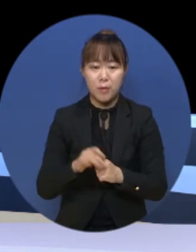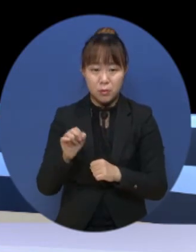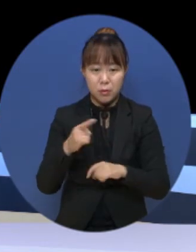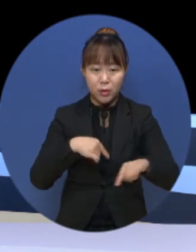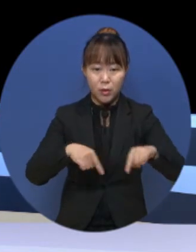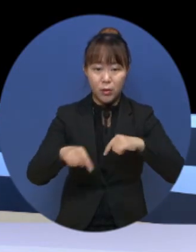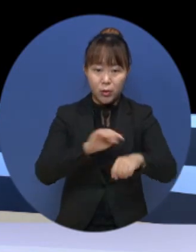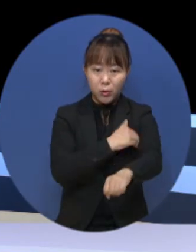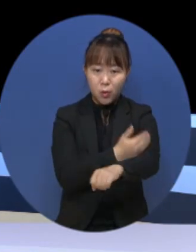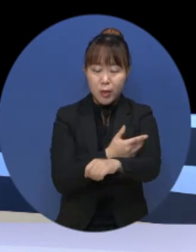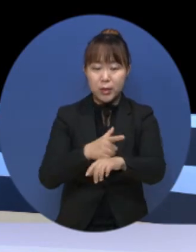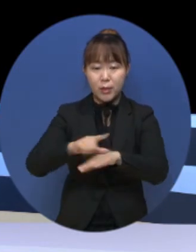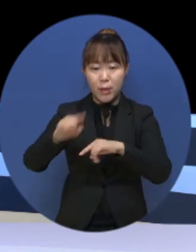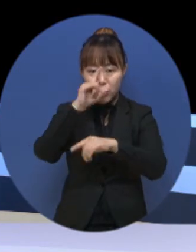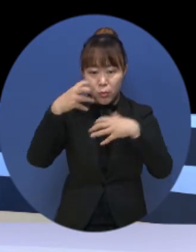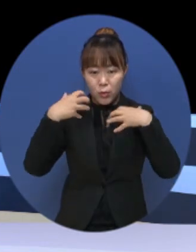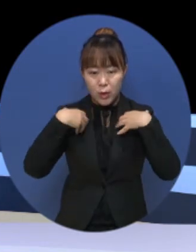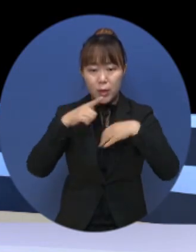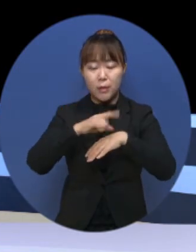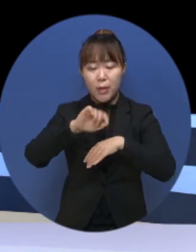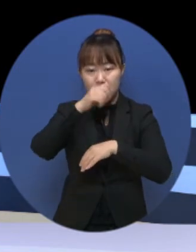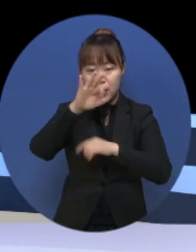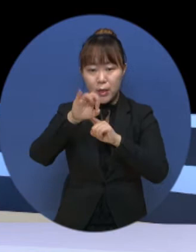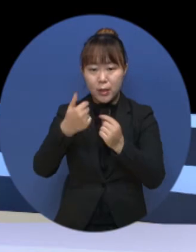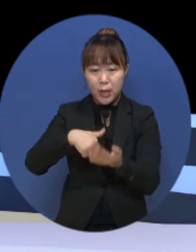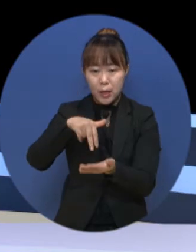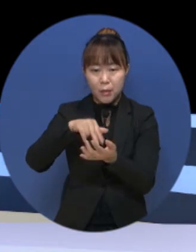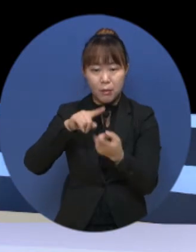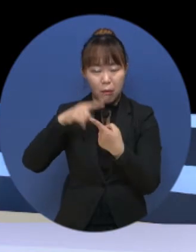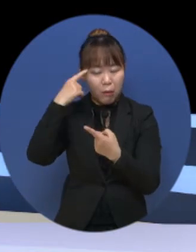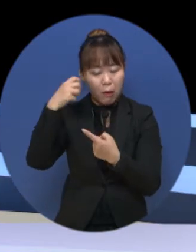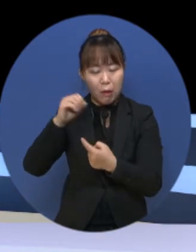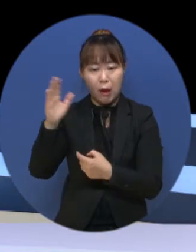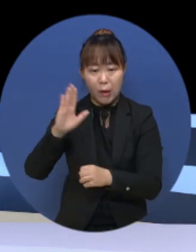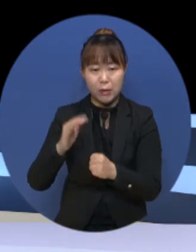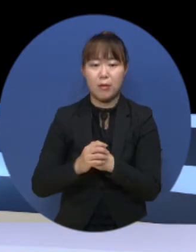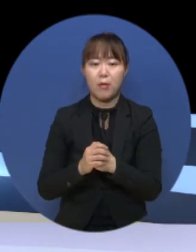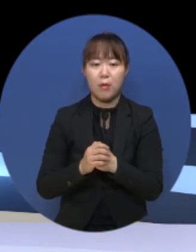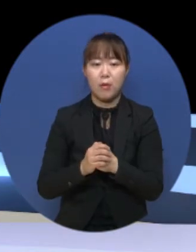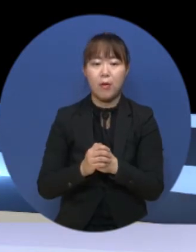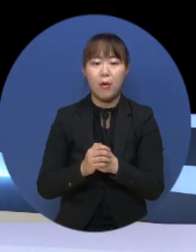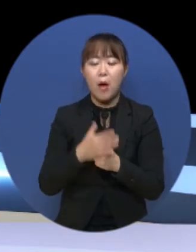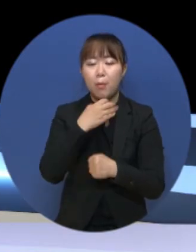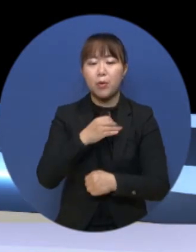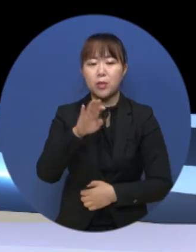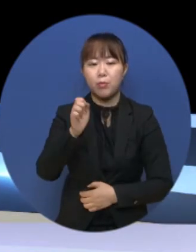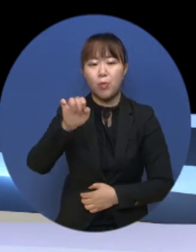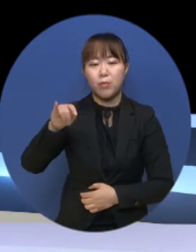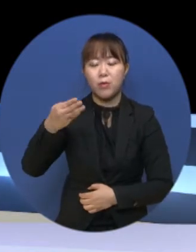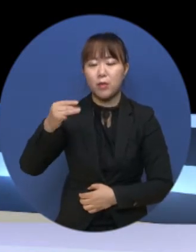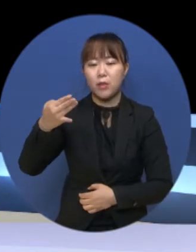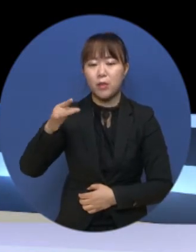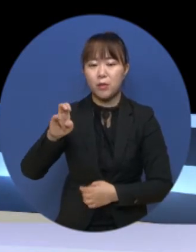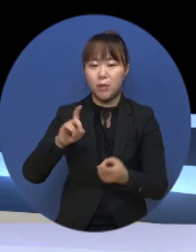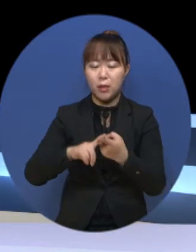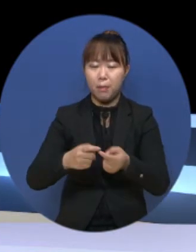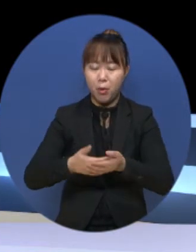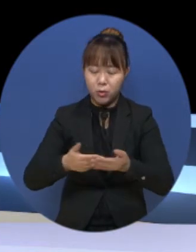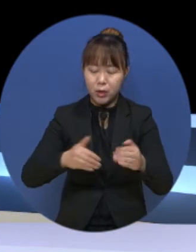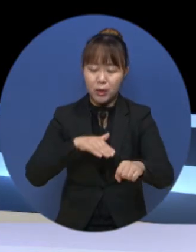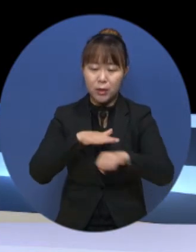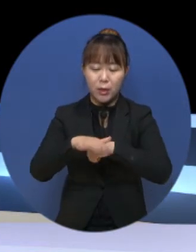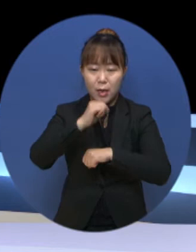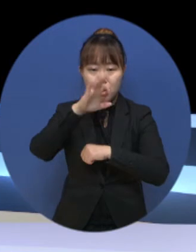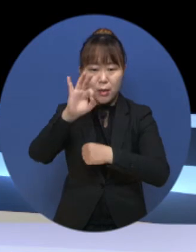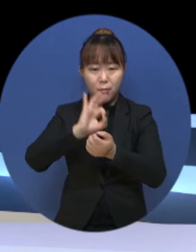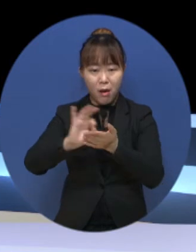정치권과 지방정부는 지방재정자립도를 전혀 고르지 아니한 복지 포퓰리즘에 의한 퍼주기식 예산